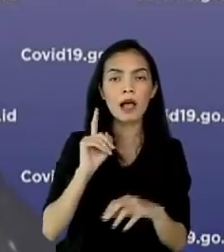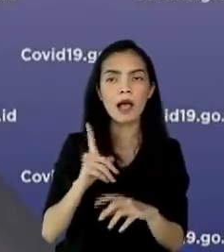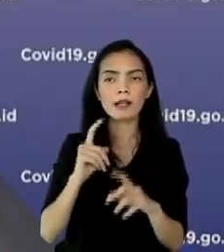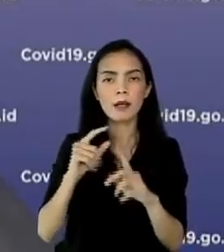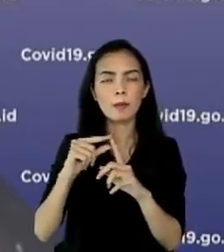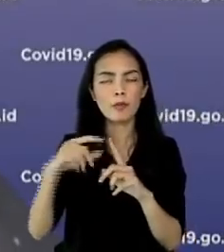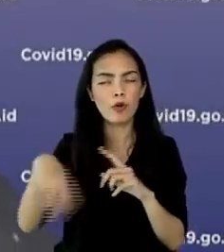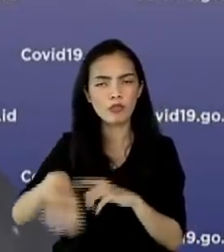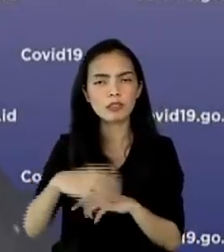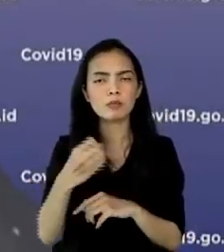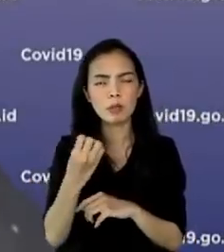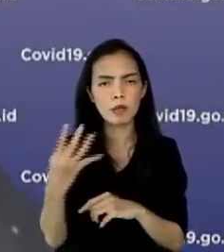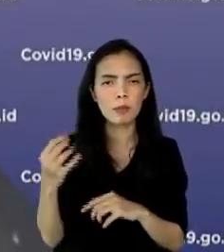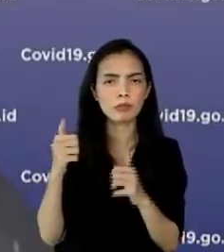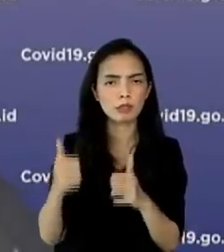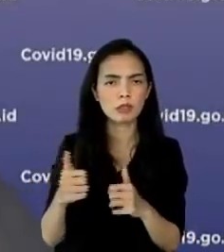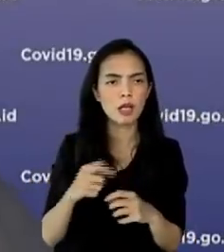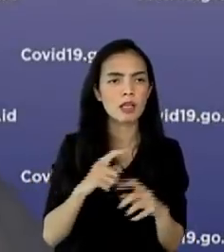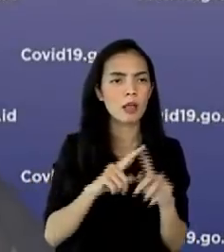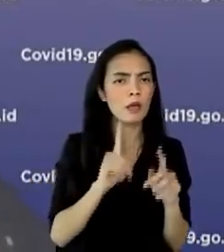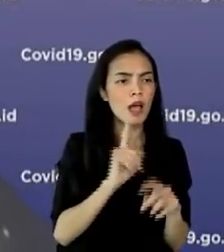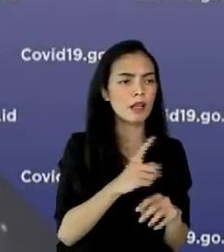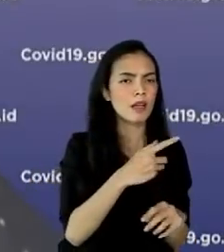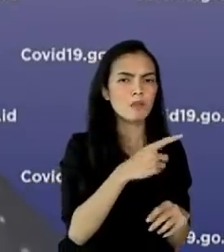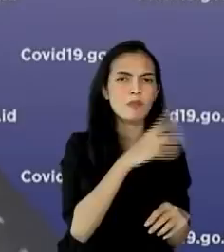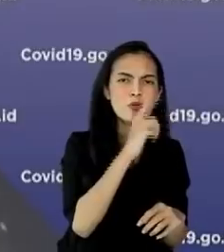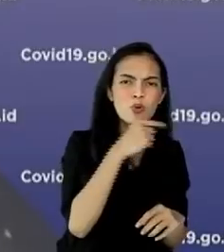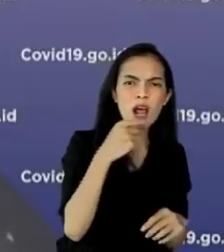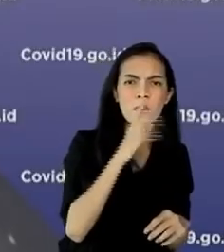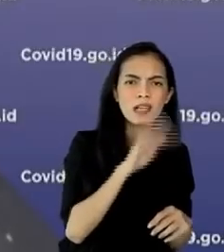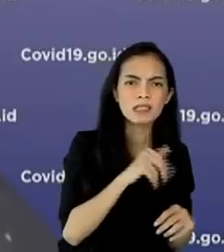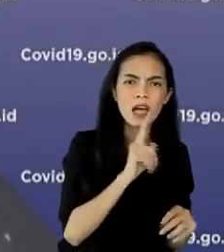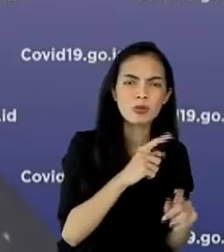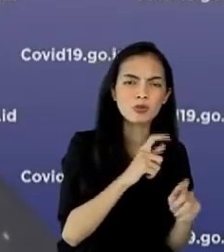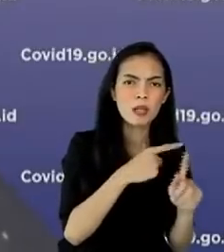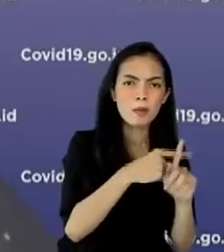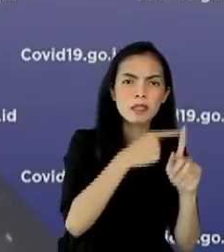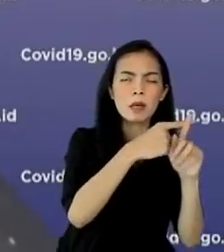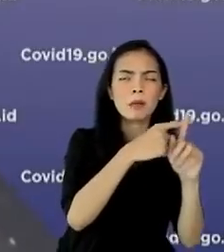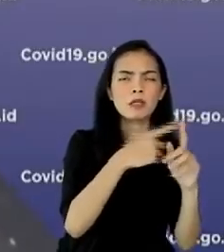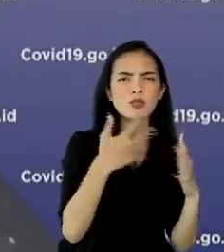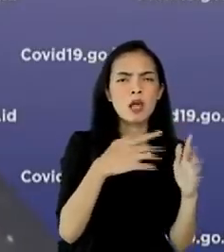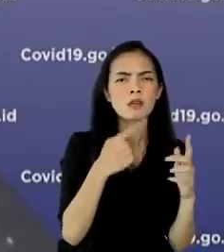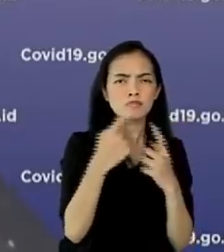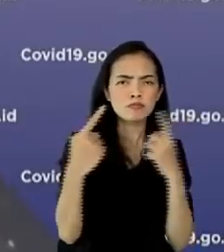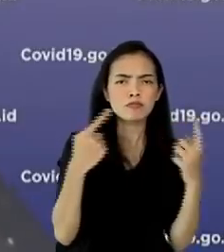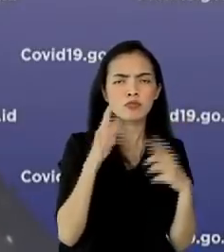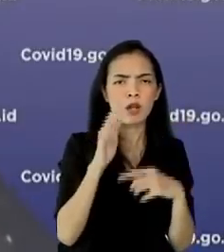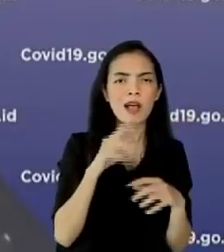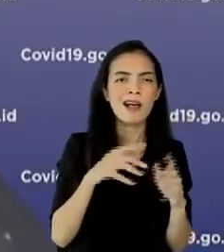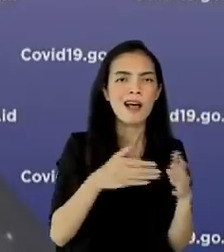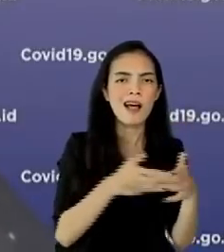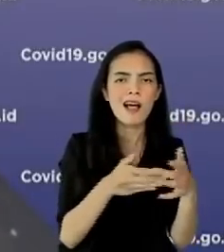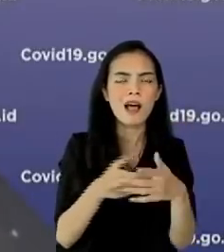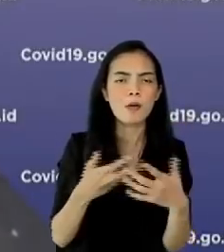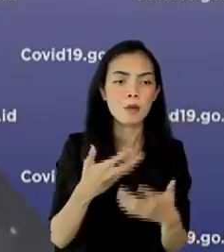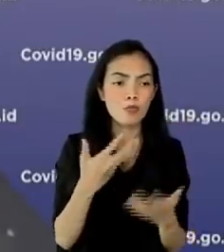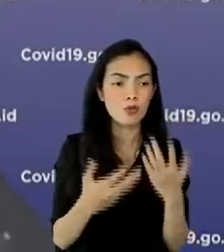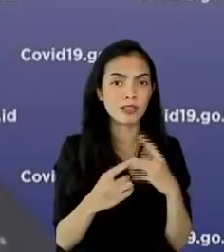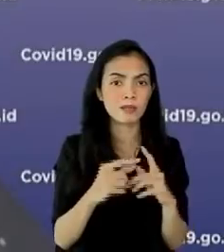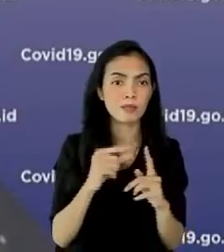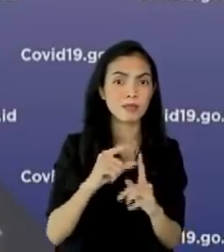Beberapa provinsi juga sudah mampu, ada beberapa yang harus ditingkatkan, itu juga sudah dibahas. Dan biasanya kita juga membahas kendalanya apa, apakah karena